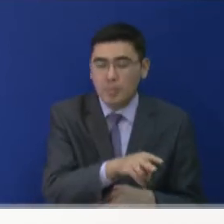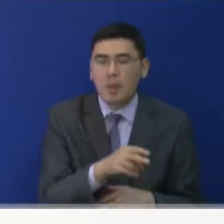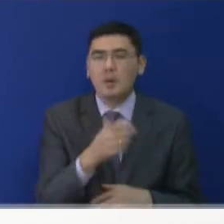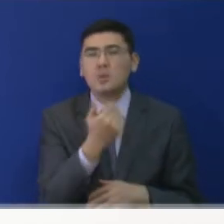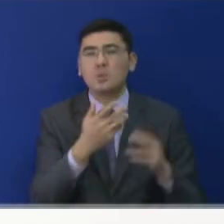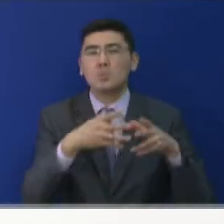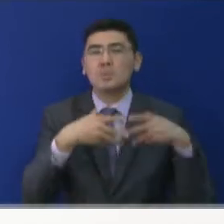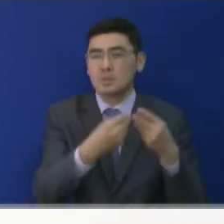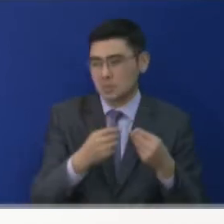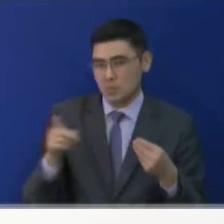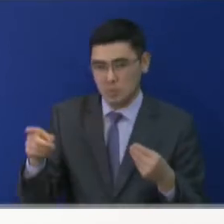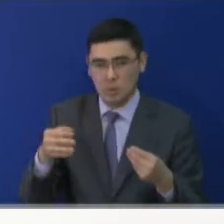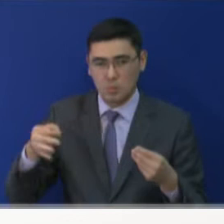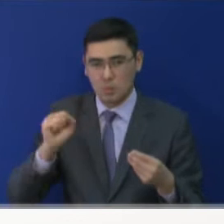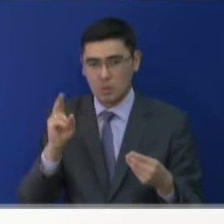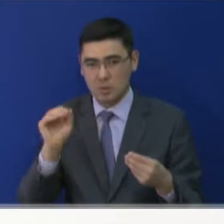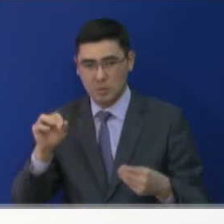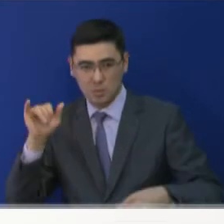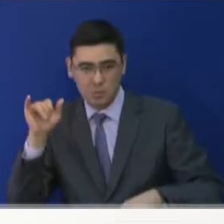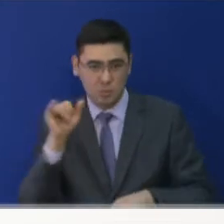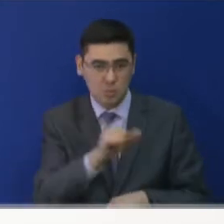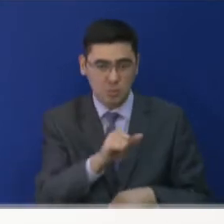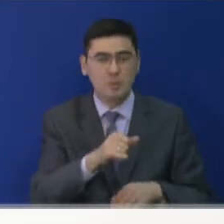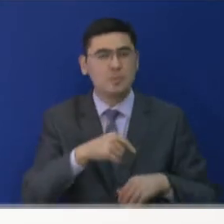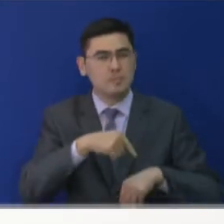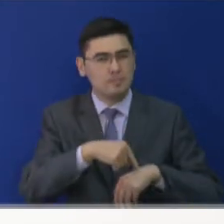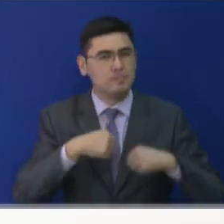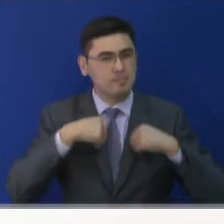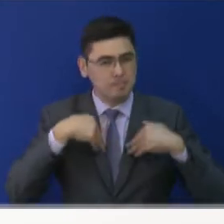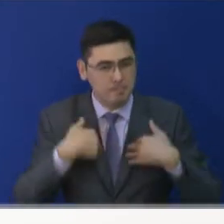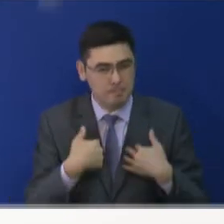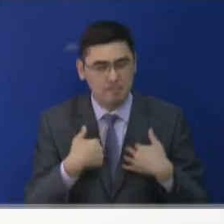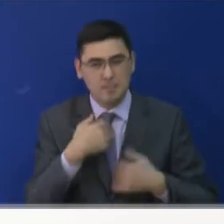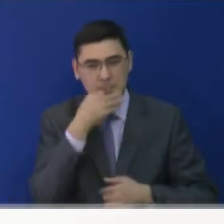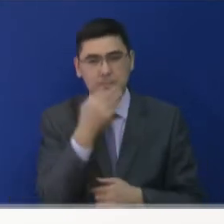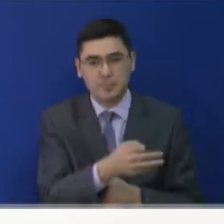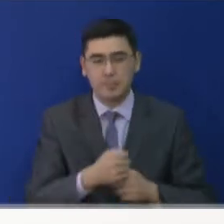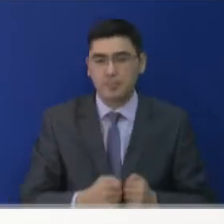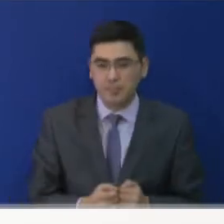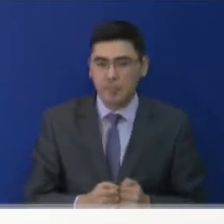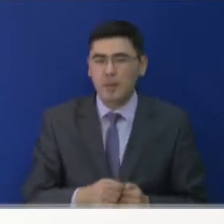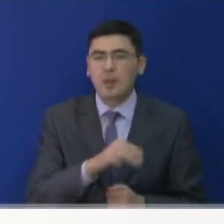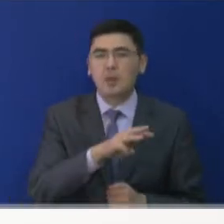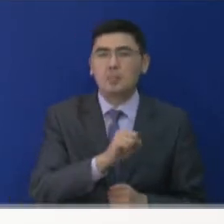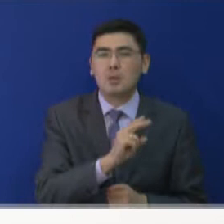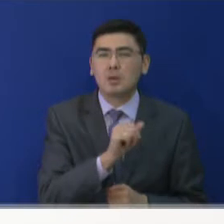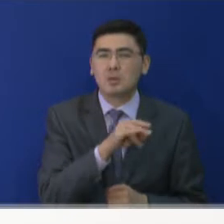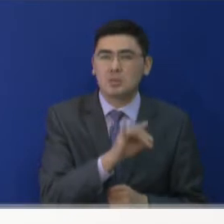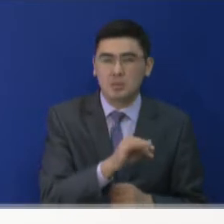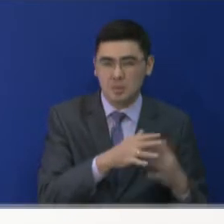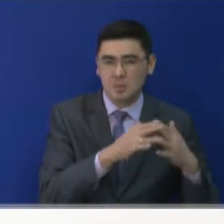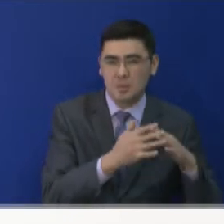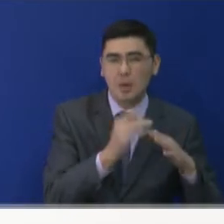желілердегі парақшаларында жазды. Жұмыс сапарымен Үржар ауданына арнайы бардым. Осыдан бірер күн бұрын Мақаншы ауылындағы полиция